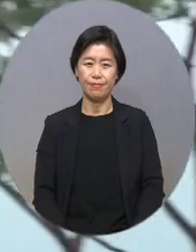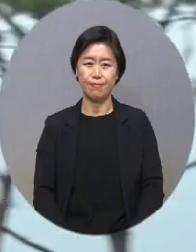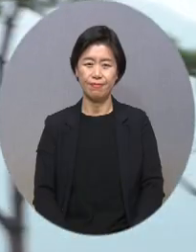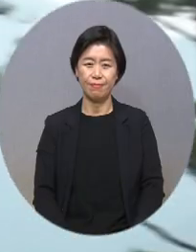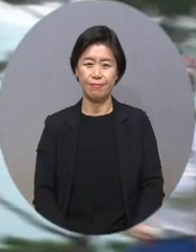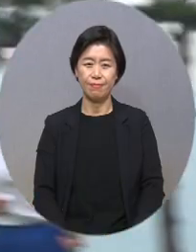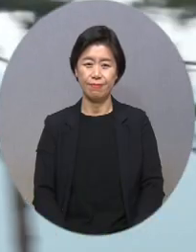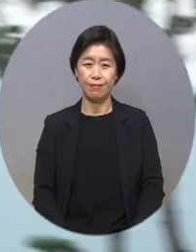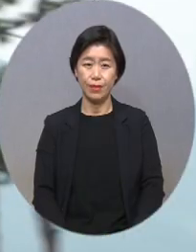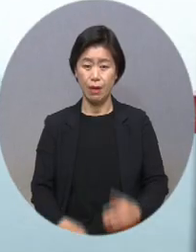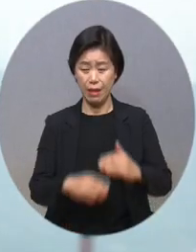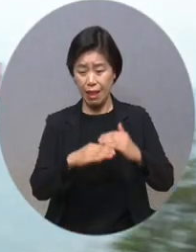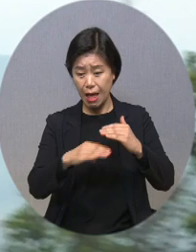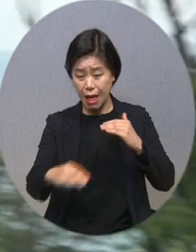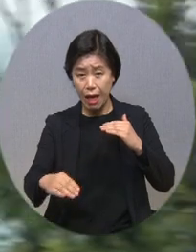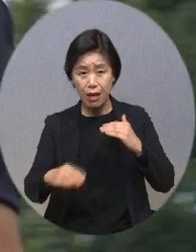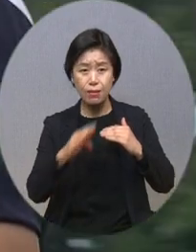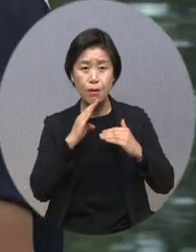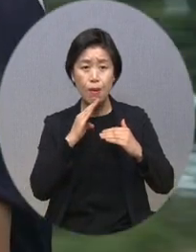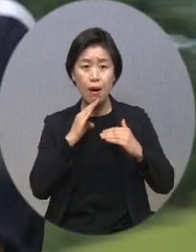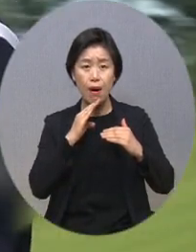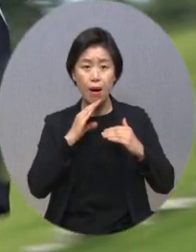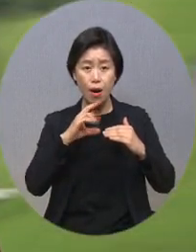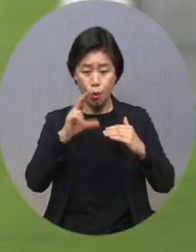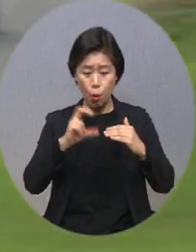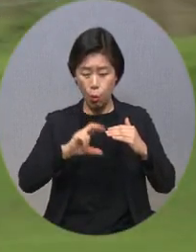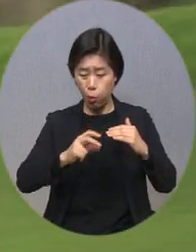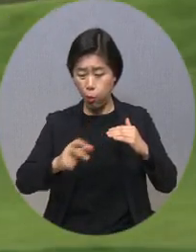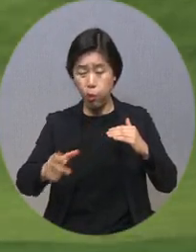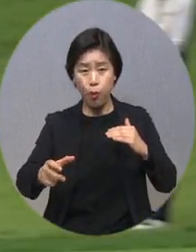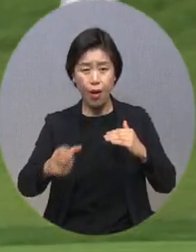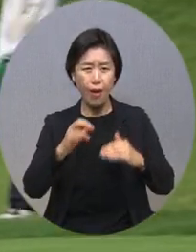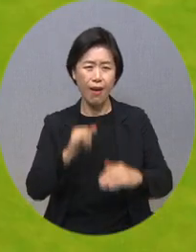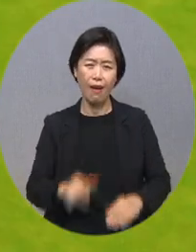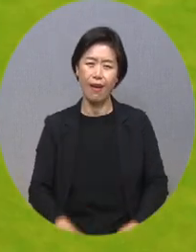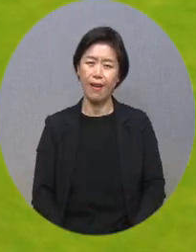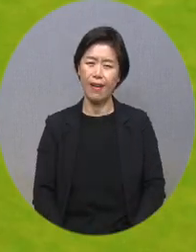당했다. 야, 내리막이 진짜 있네. 와, 내리막 진짜 잘 구른다. 와, 잘 구른다.